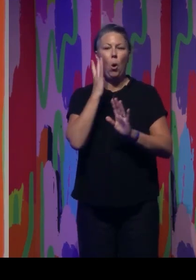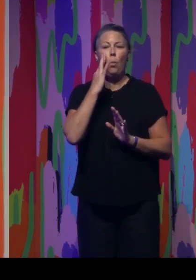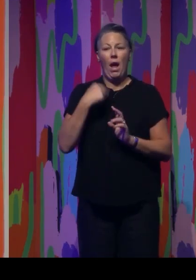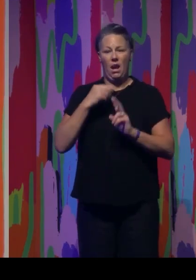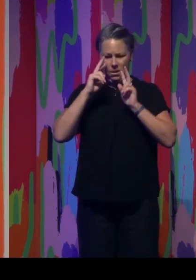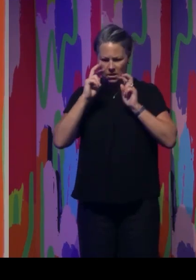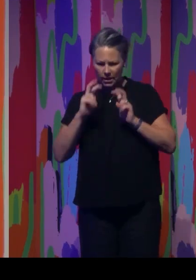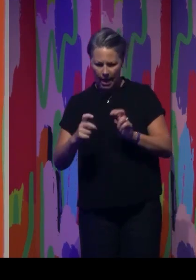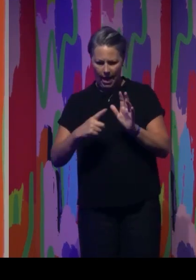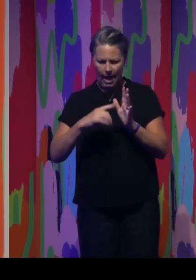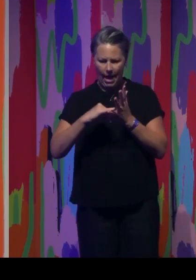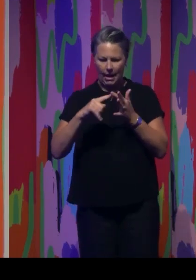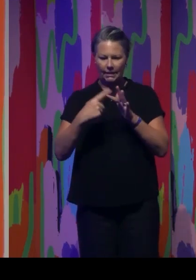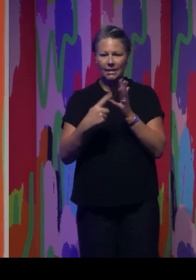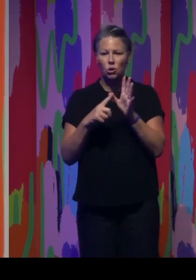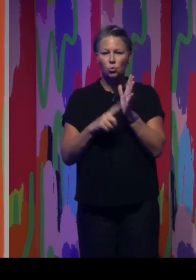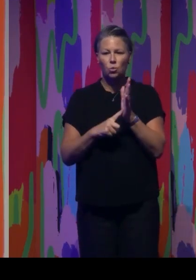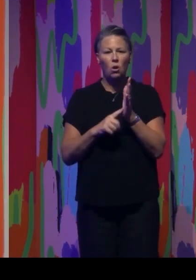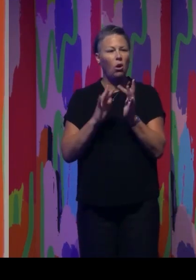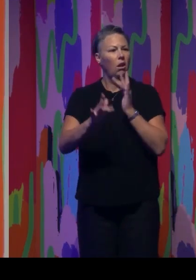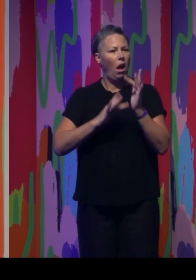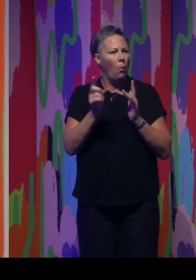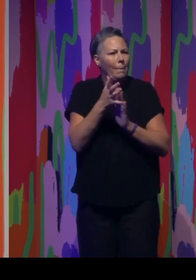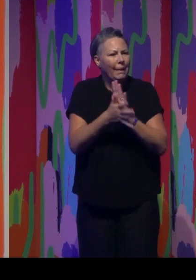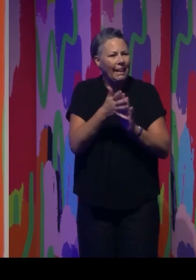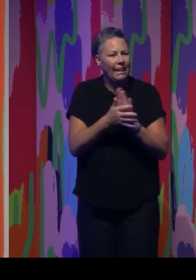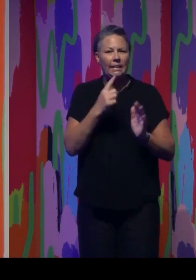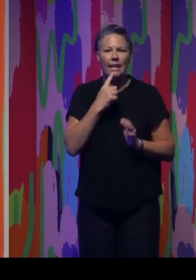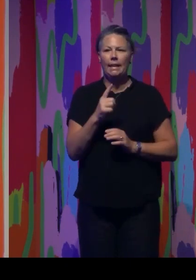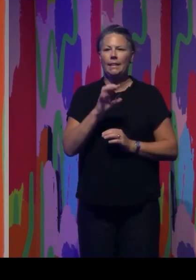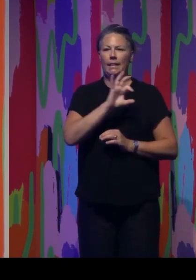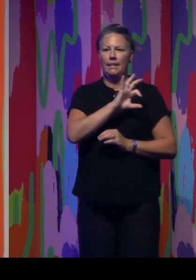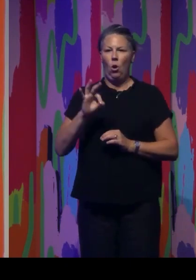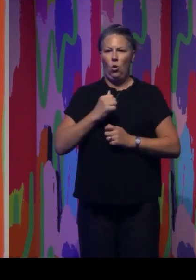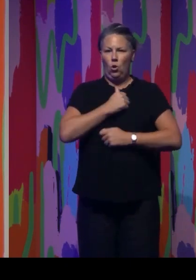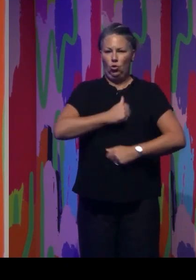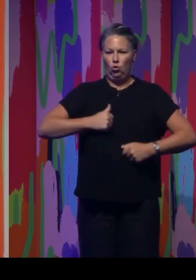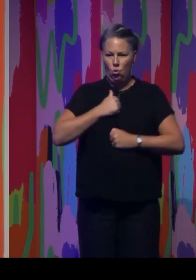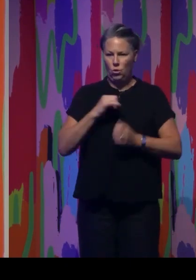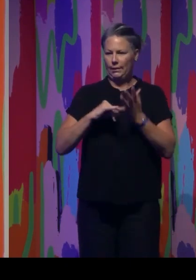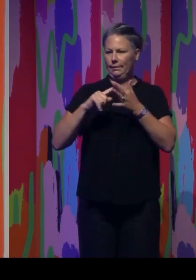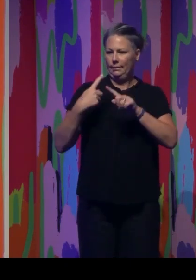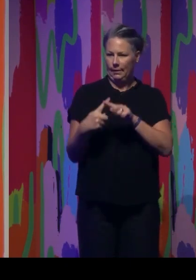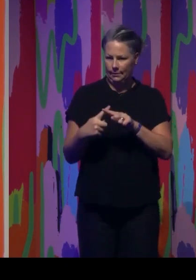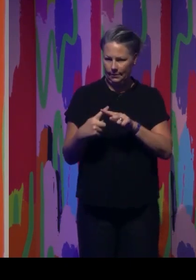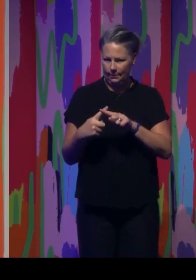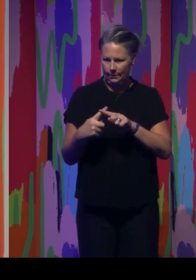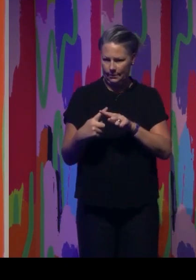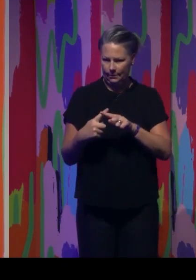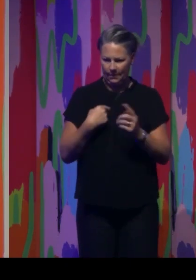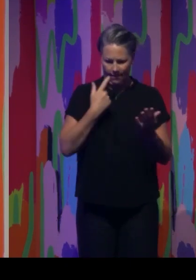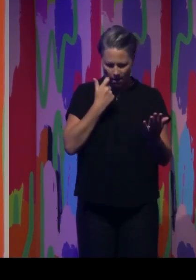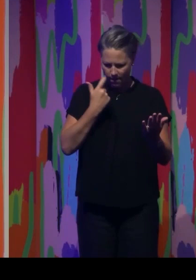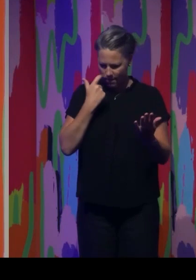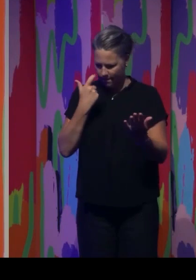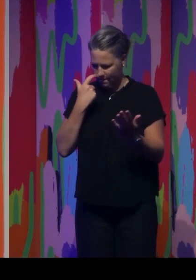সেক্সুয়াল এনগেজমেন্ট এবং এখানে একটা যৌনতার আর্জের একটা লিমিটেশনকে রেফার করা